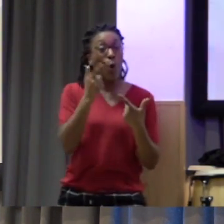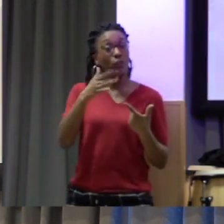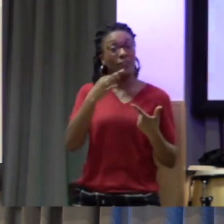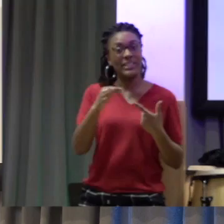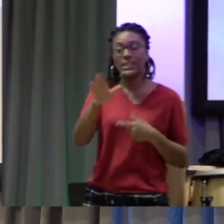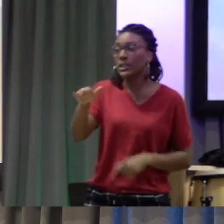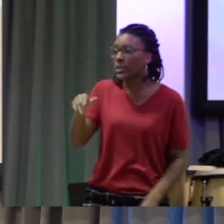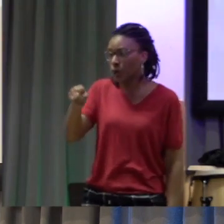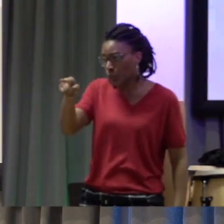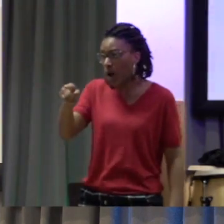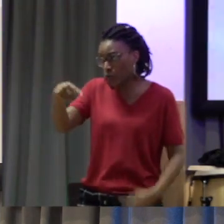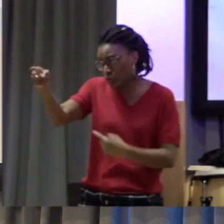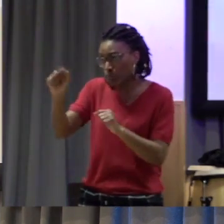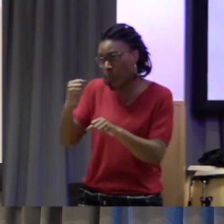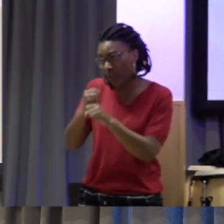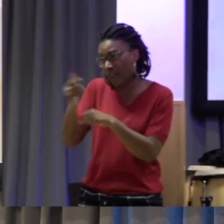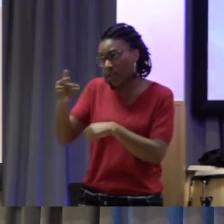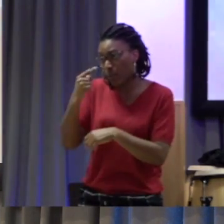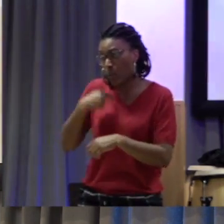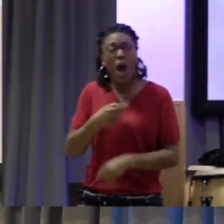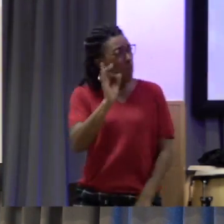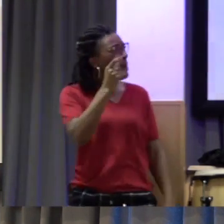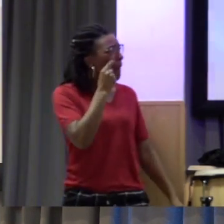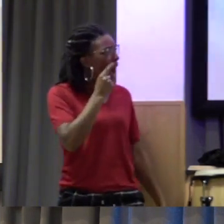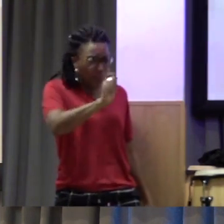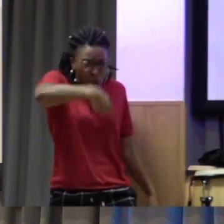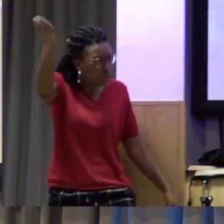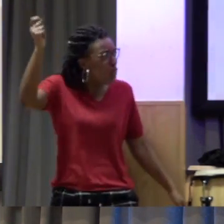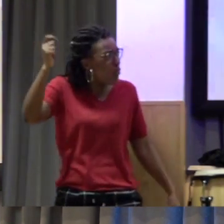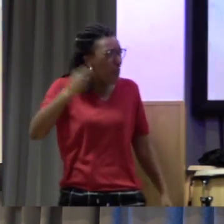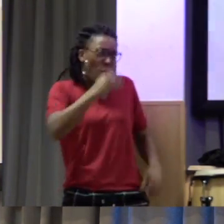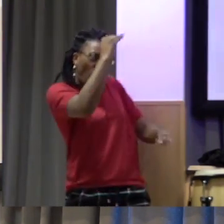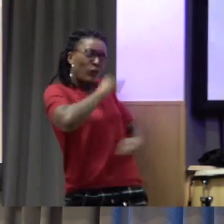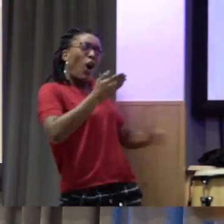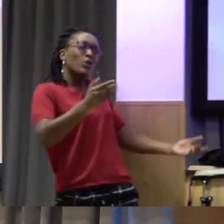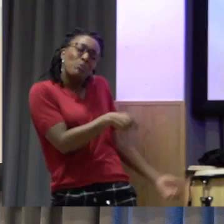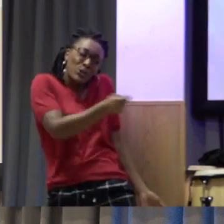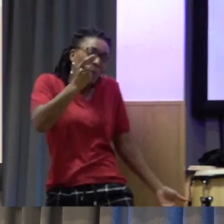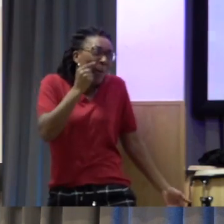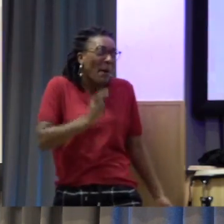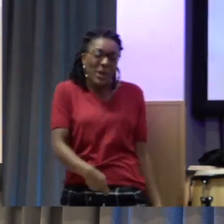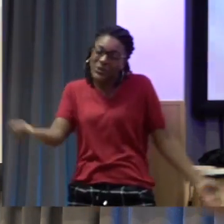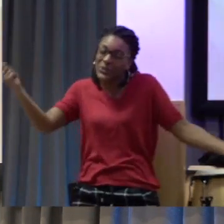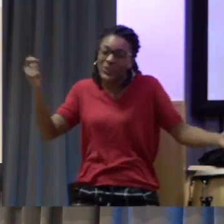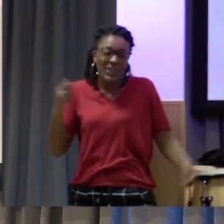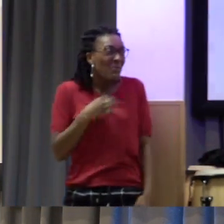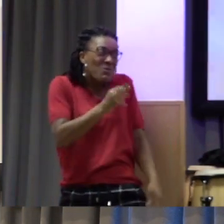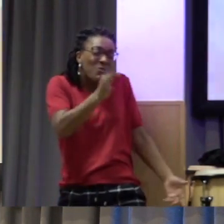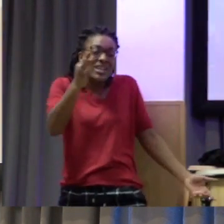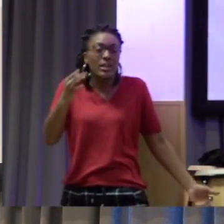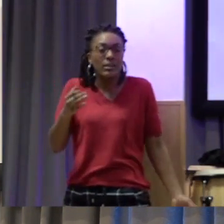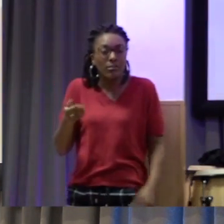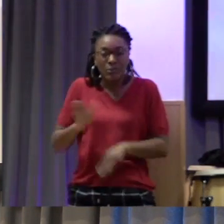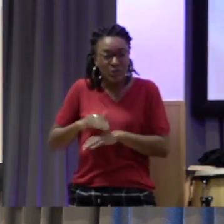autre, deuxième fils, tu peux aller? Oh ouais, papa, il n'y a pas de problème, tu peux compter sur moi. Ah, ça, c'est ce qu'on dit souvent.